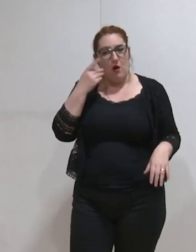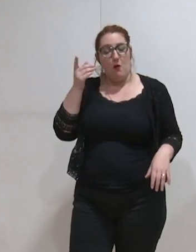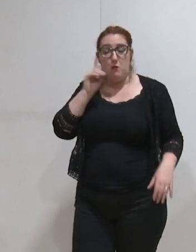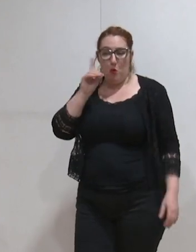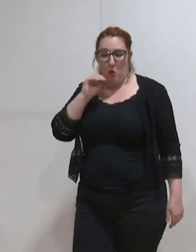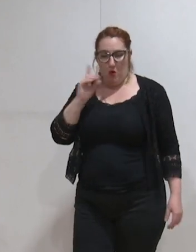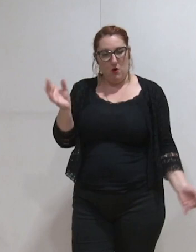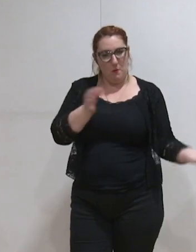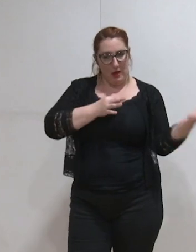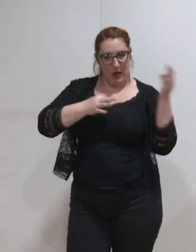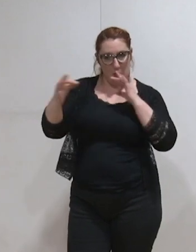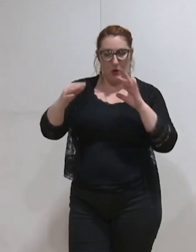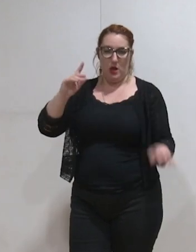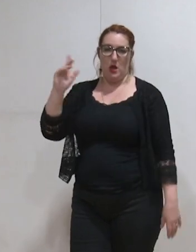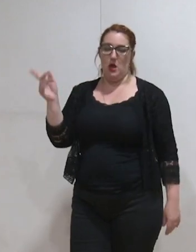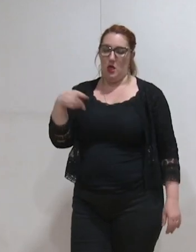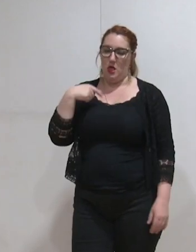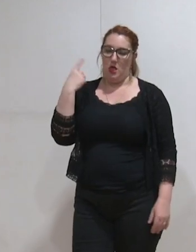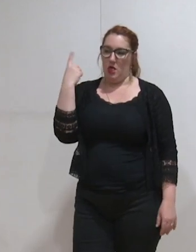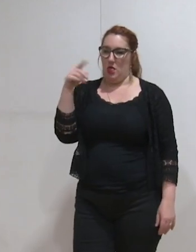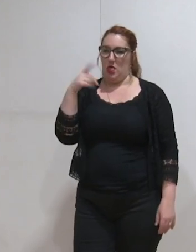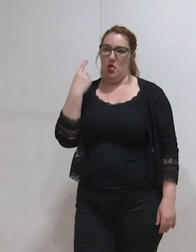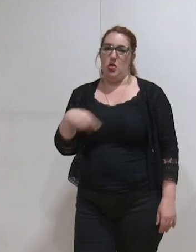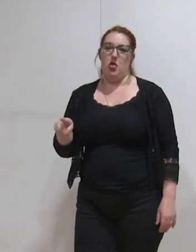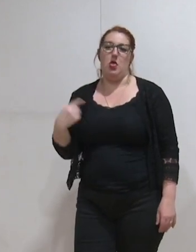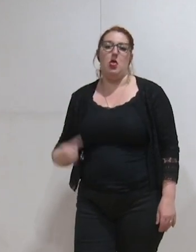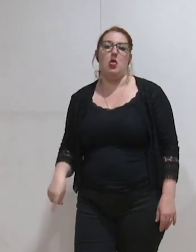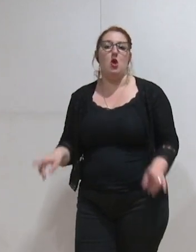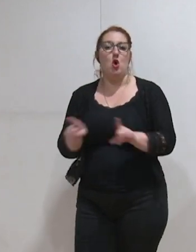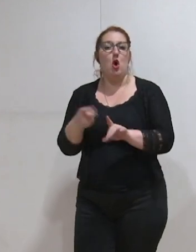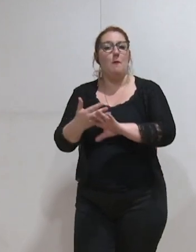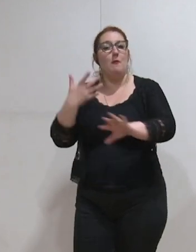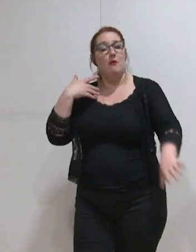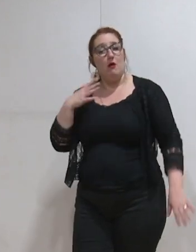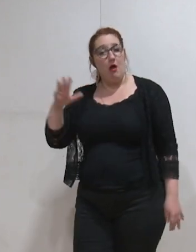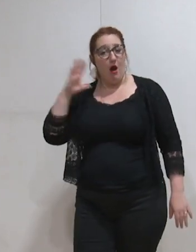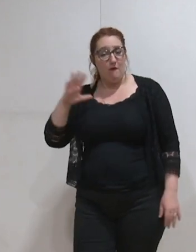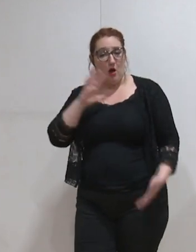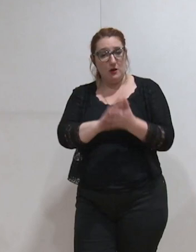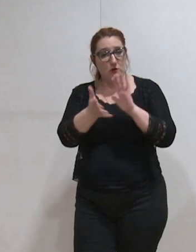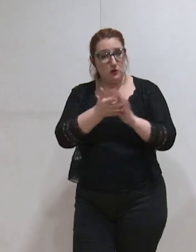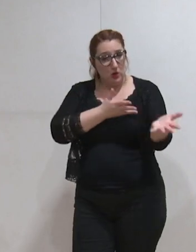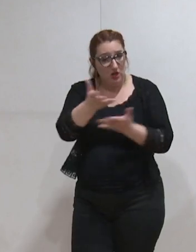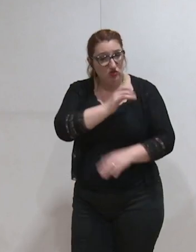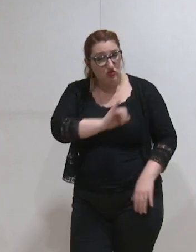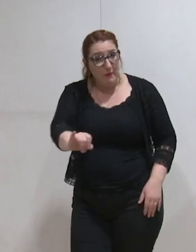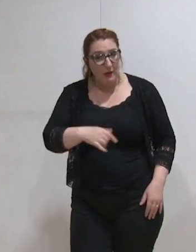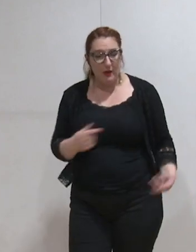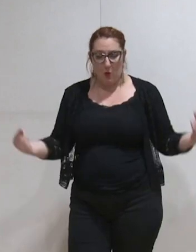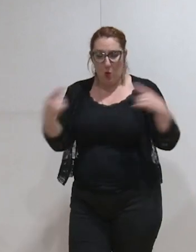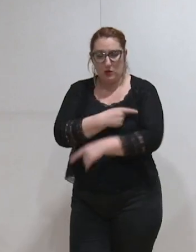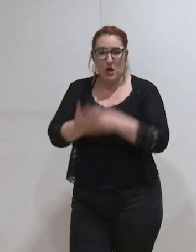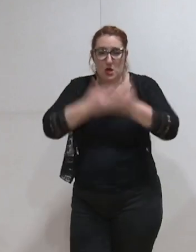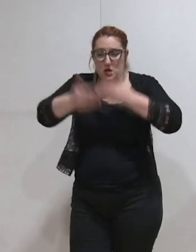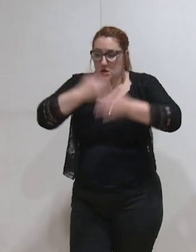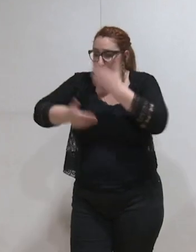façon permanente de dénigrer l'action précédente comme s'il n'y avait jamais avant d'échange avec les associations alors que nous y passions nos journées et